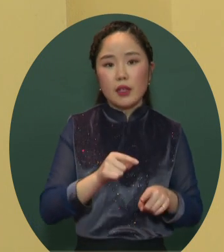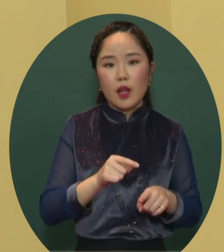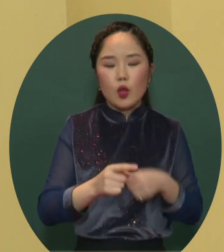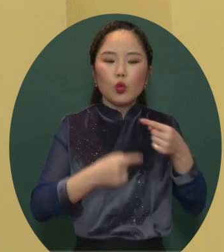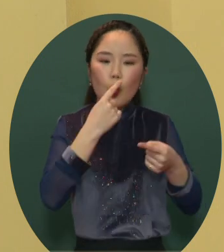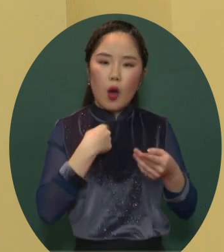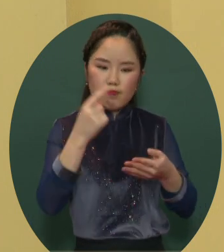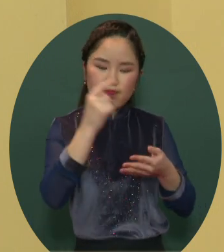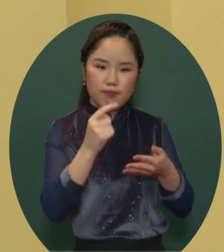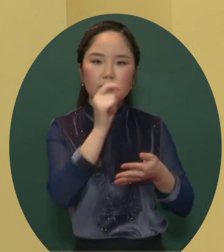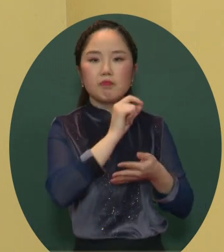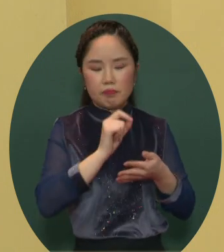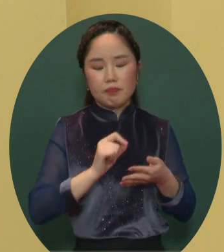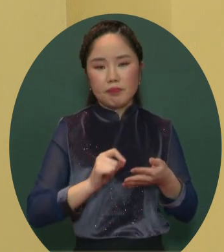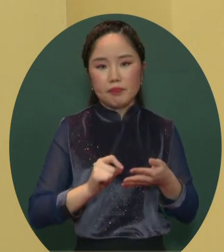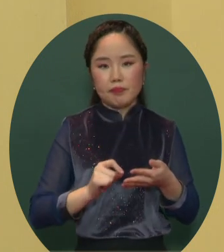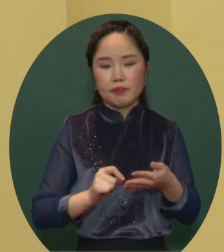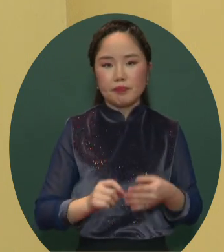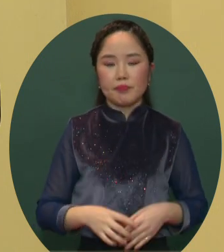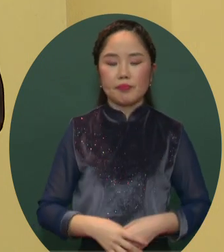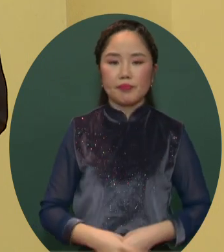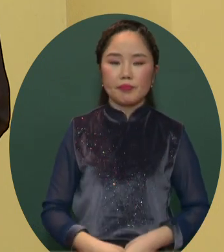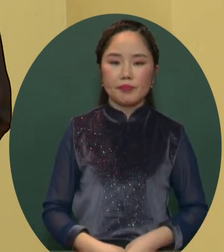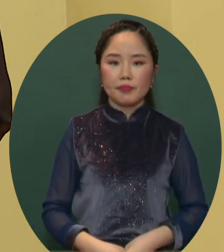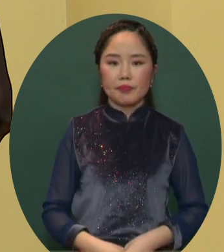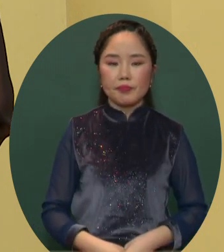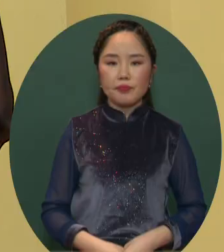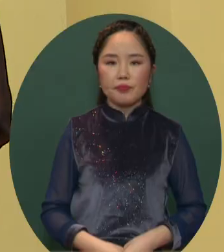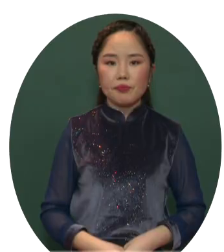вэ? Доошоо жагсаагаад бичээрэй.